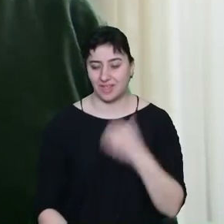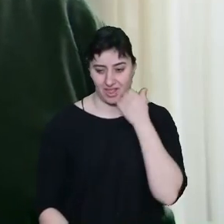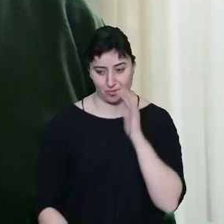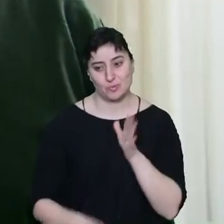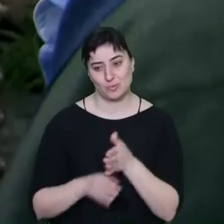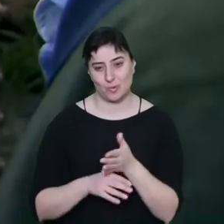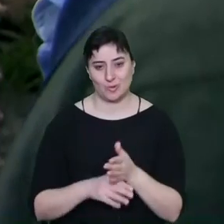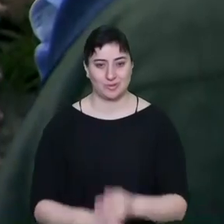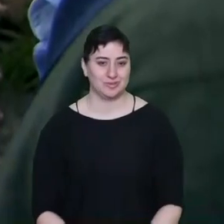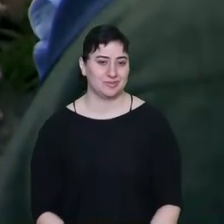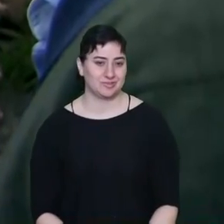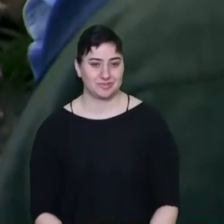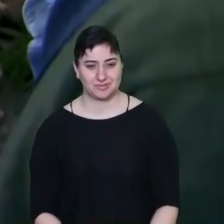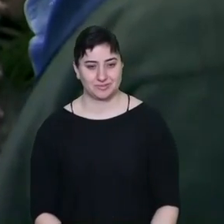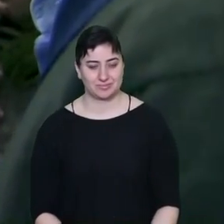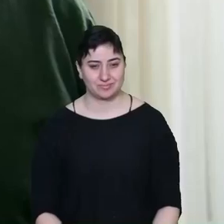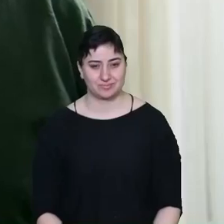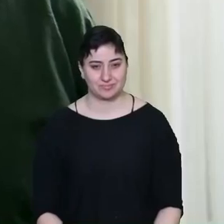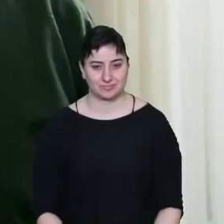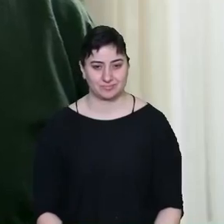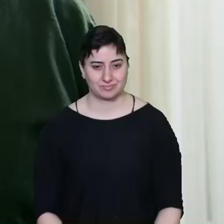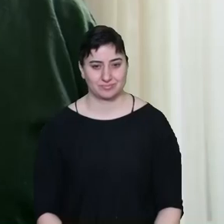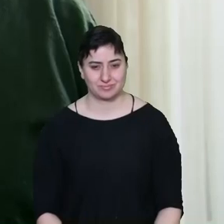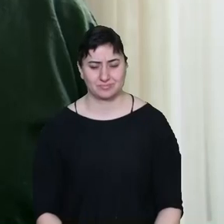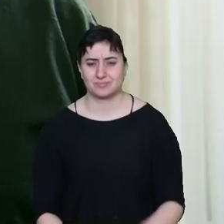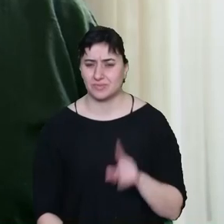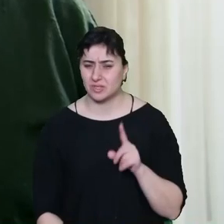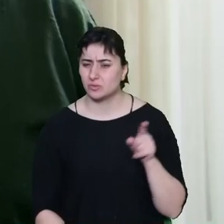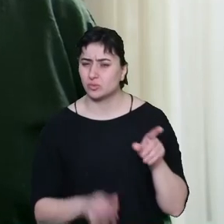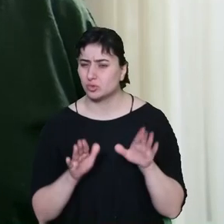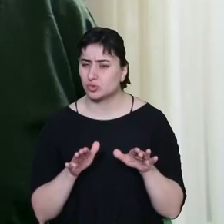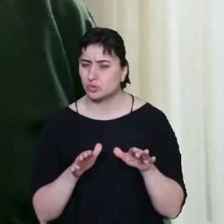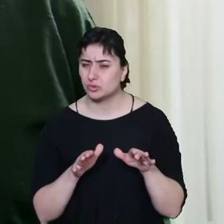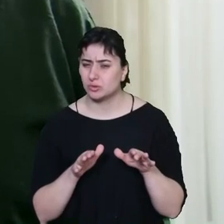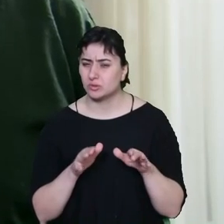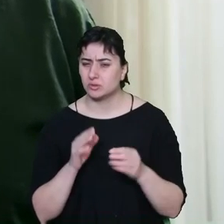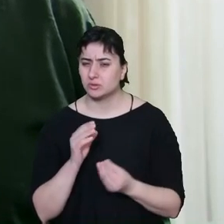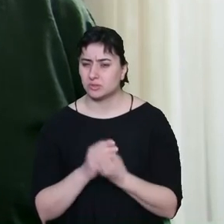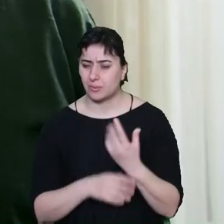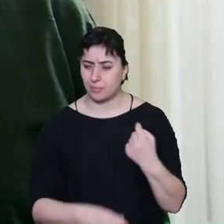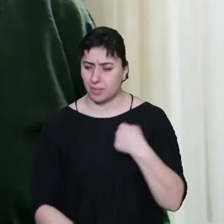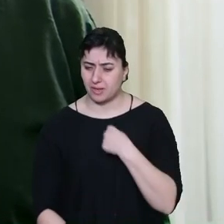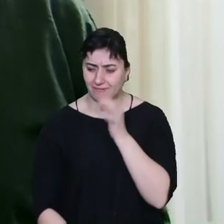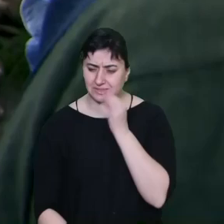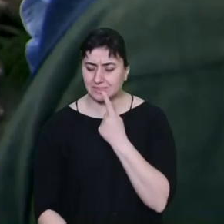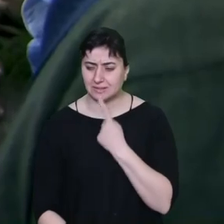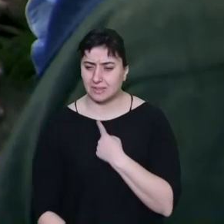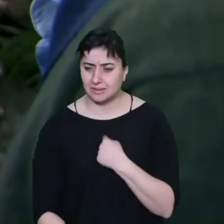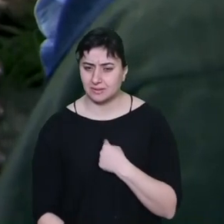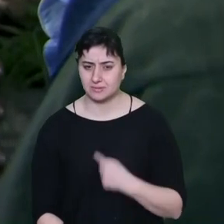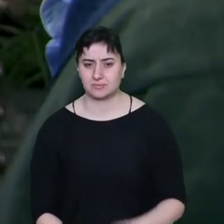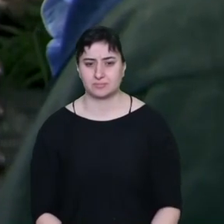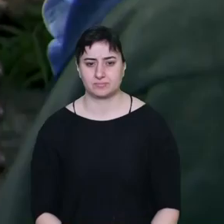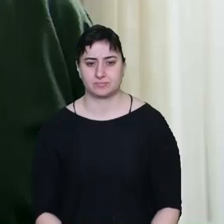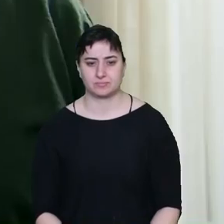sayılmaz yani Serpil. Ya değil mi? Yalnız o kuş sabah da bana fıstık dediydi ya.